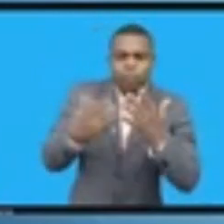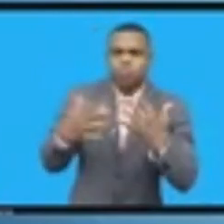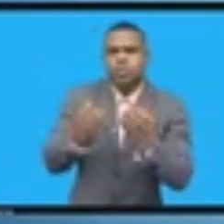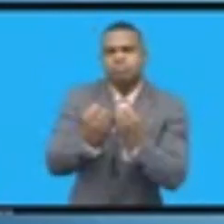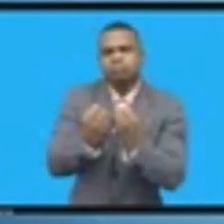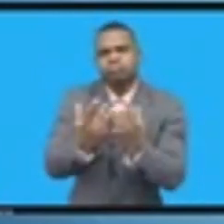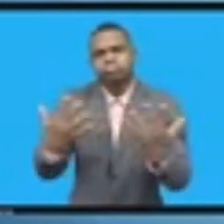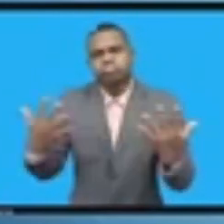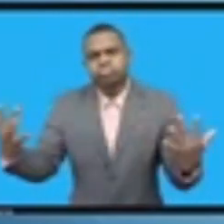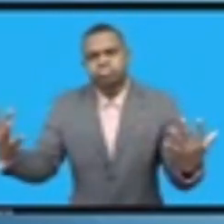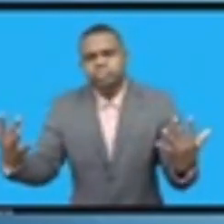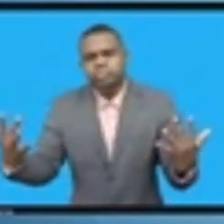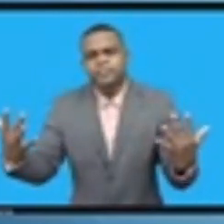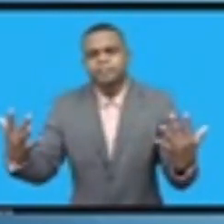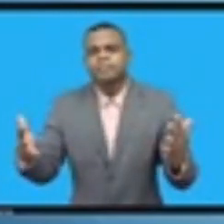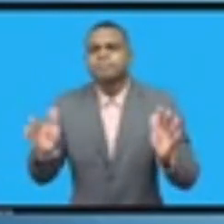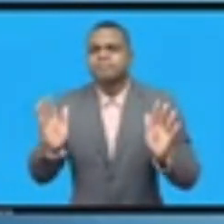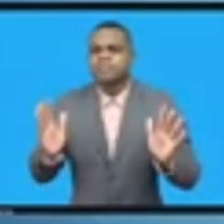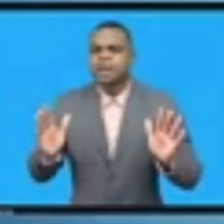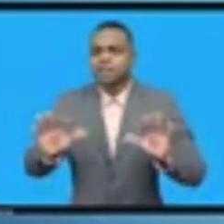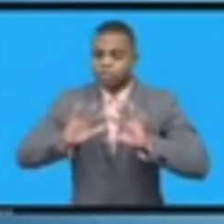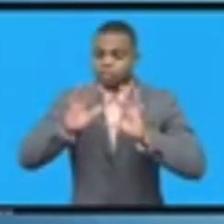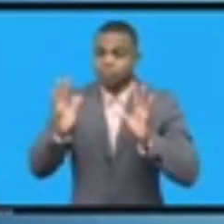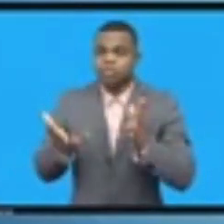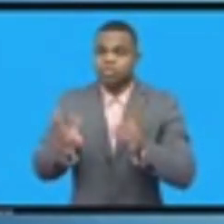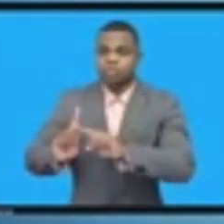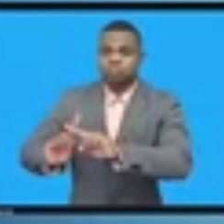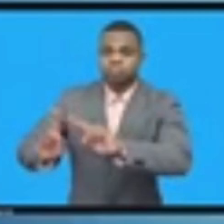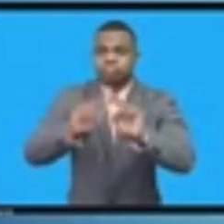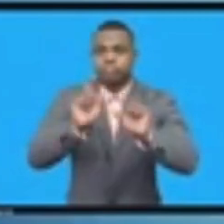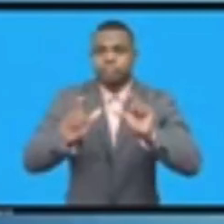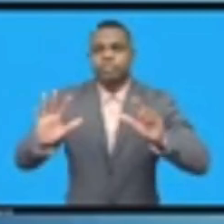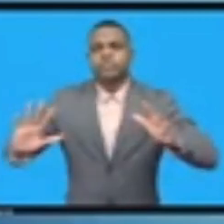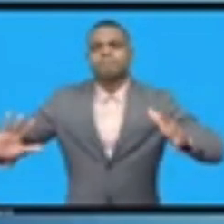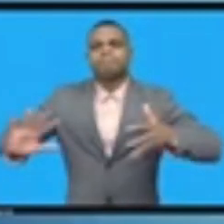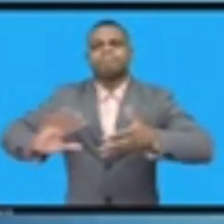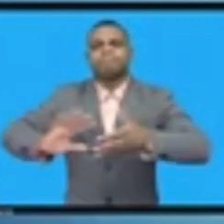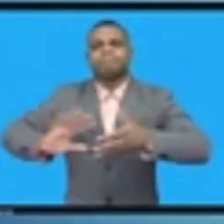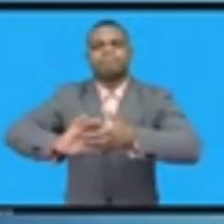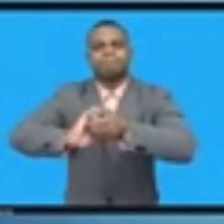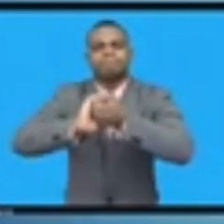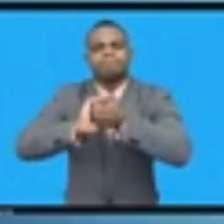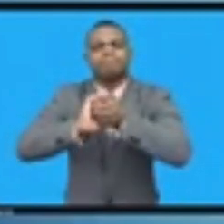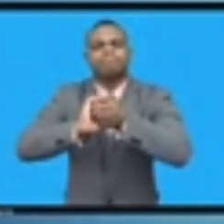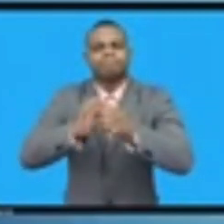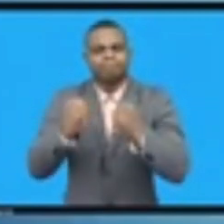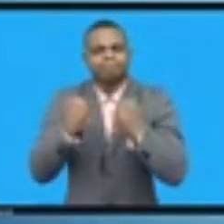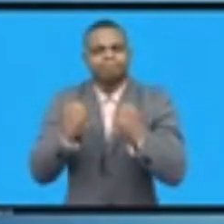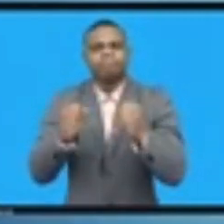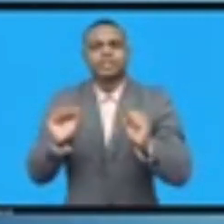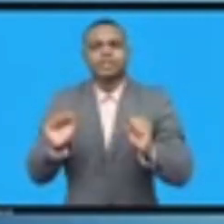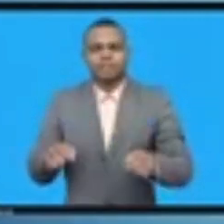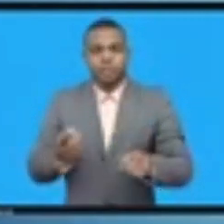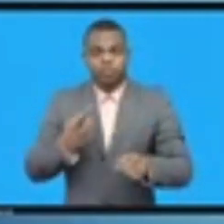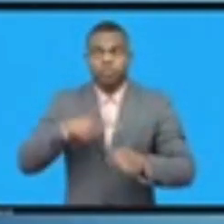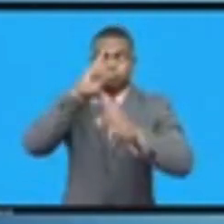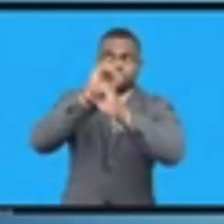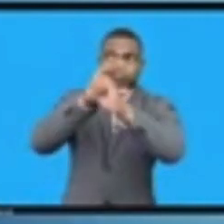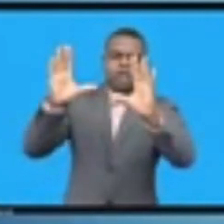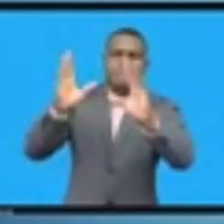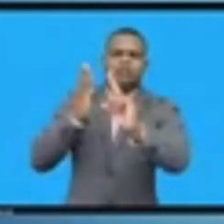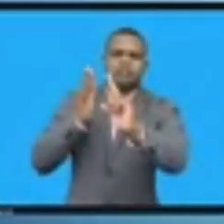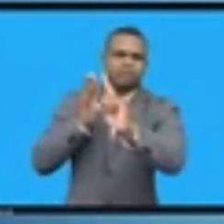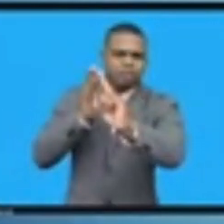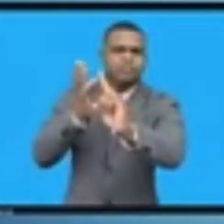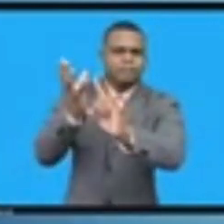是非常需要的，有必要的，我们需要去这个采纳这样的一个愿景，作为一个全球化的